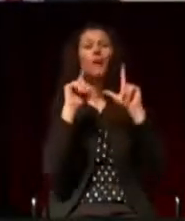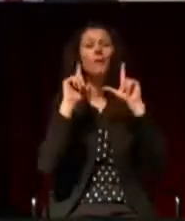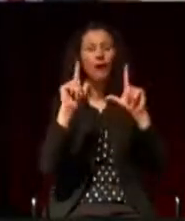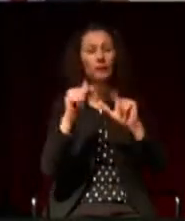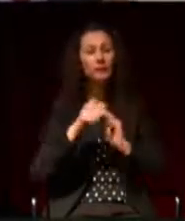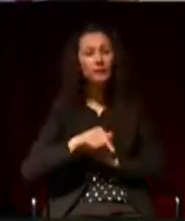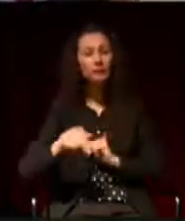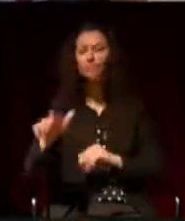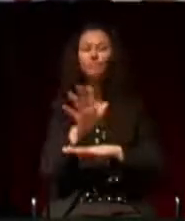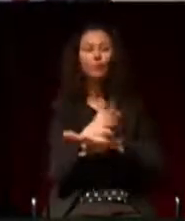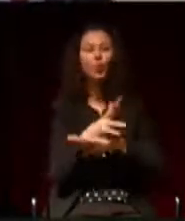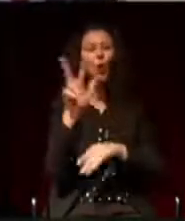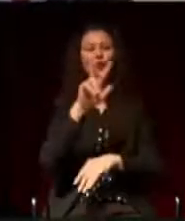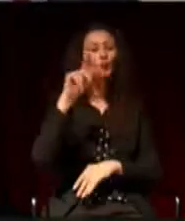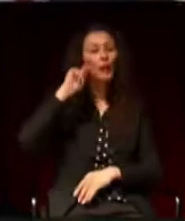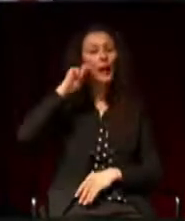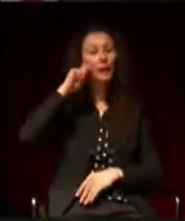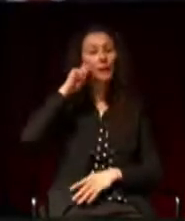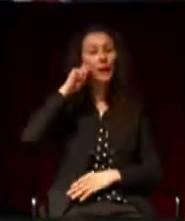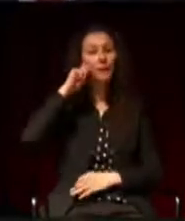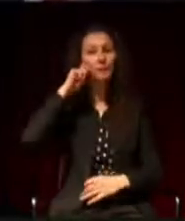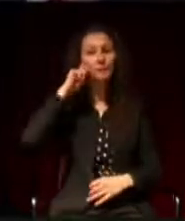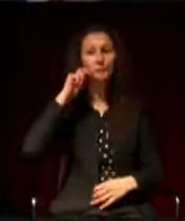lazım. Çünkü 30 Ekim'de